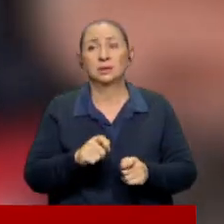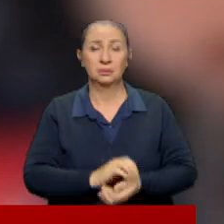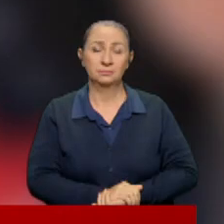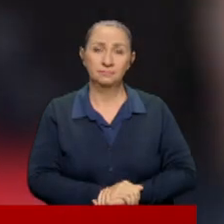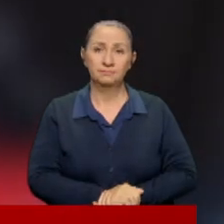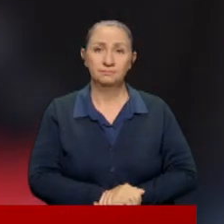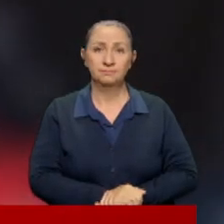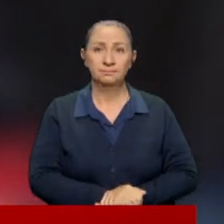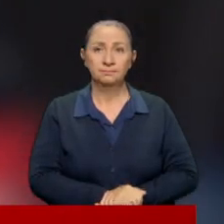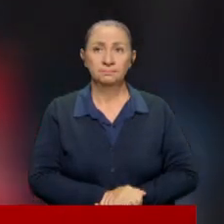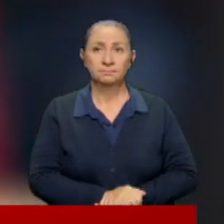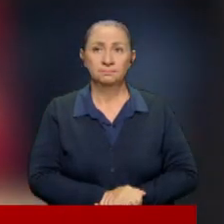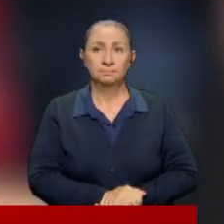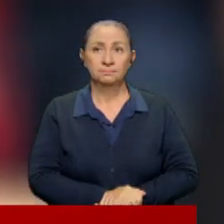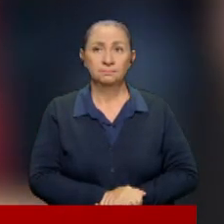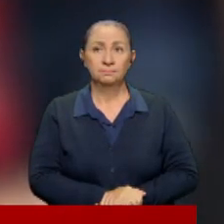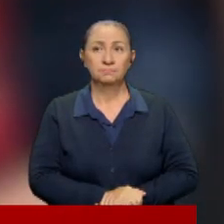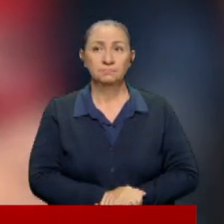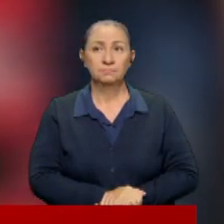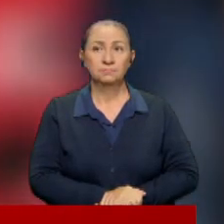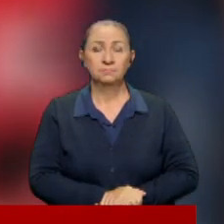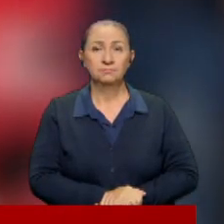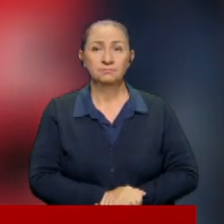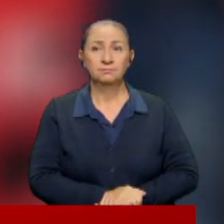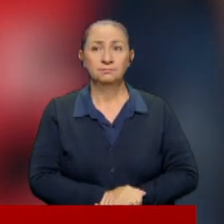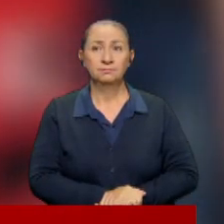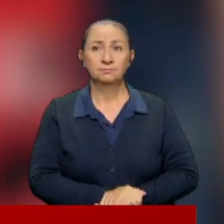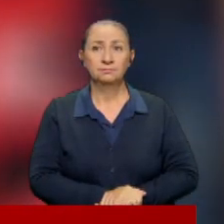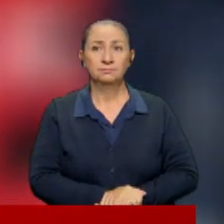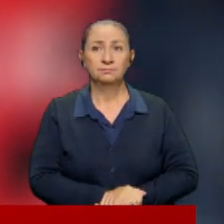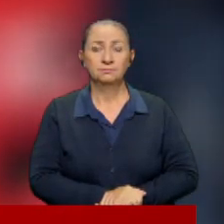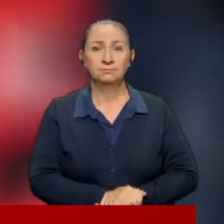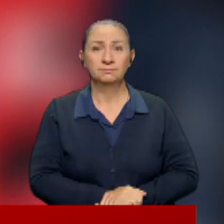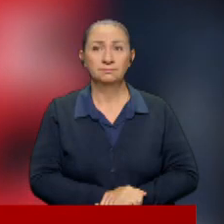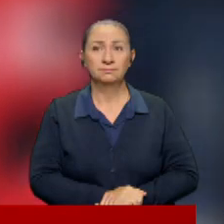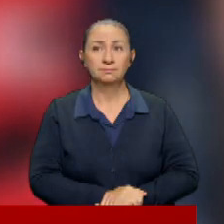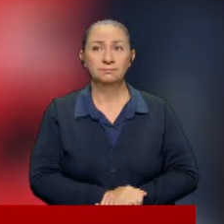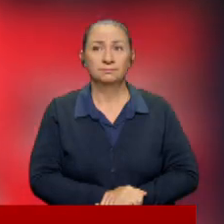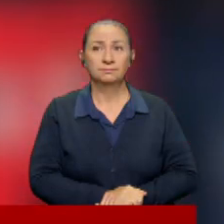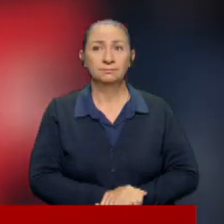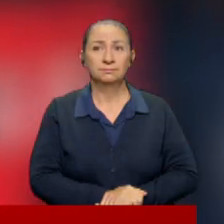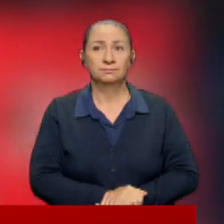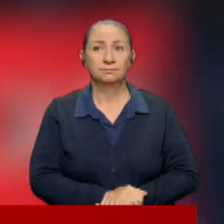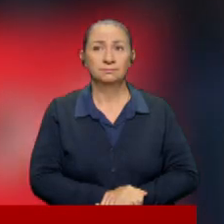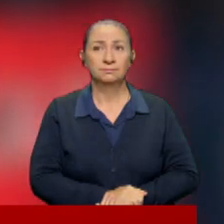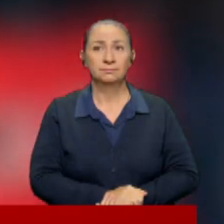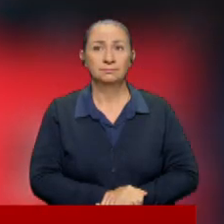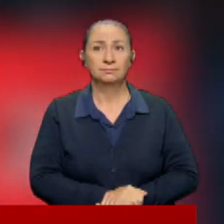yine seni andım, gözlerim doldu. O